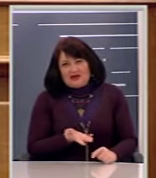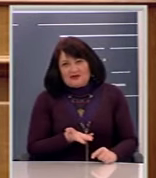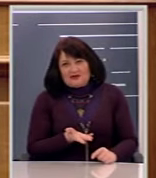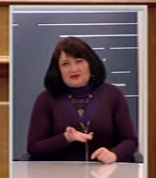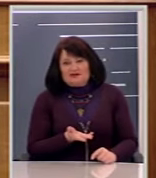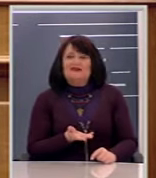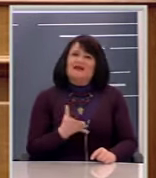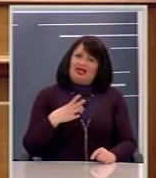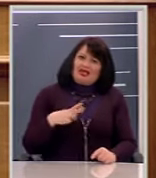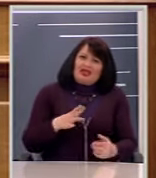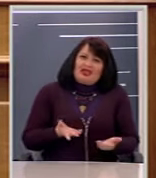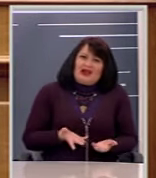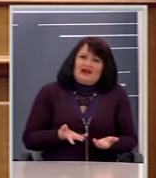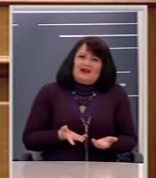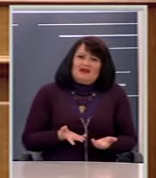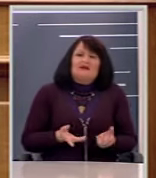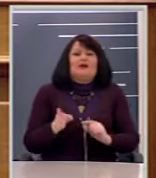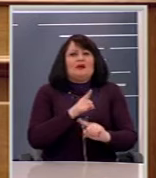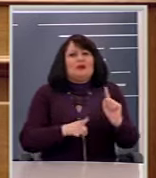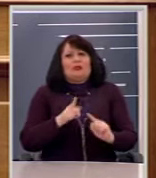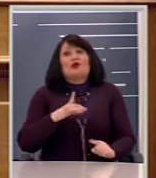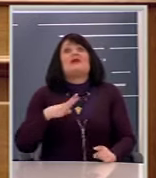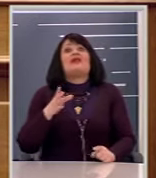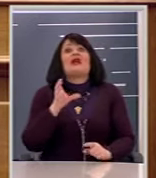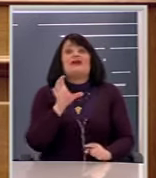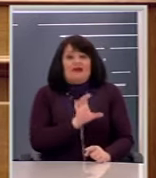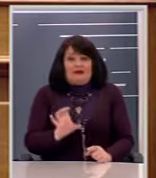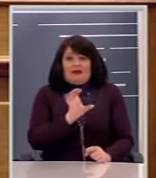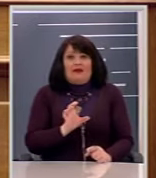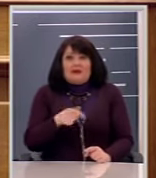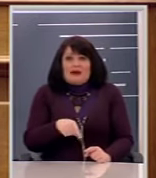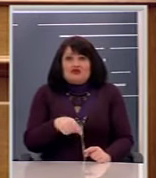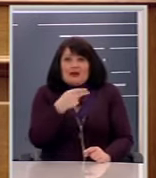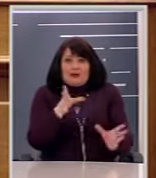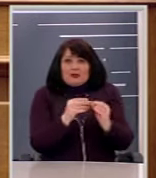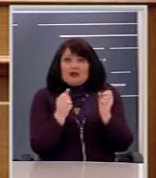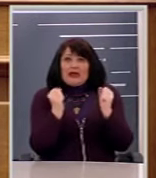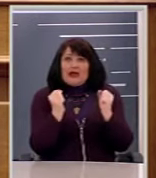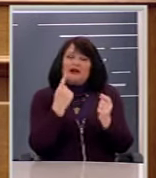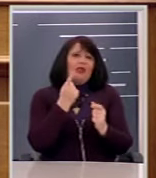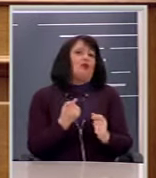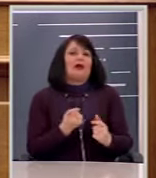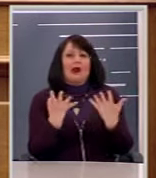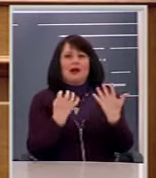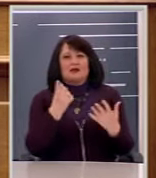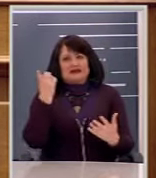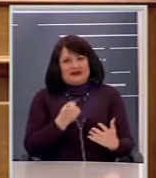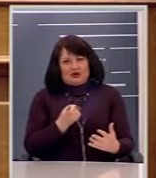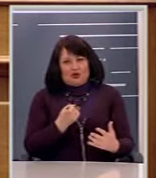δεν θέλει να γίνει η έρευνα για την υγεία? Και για ποιο λόγο το 90% του